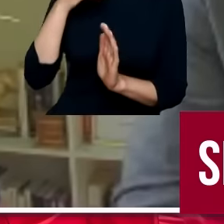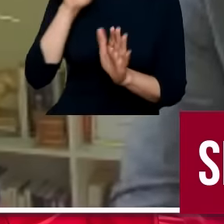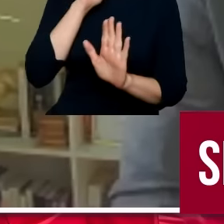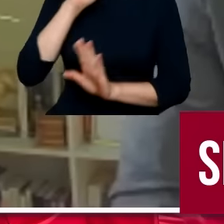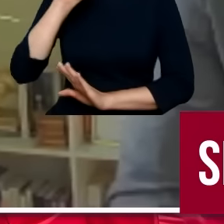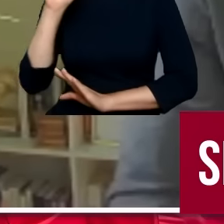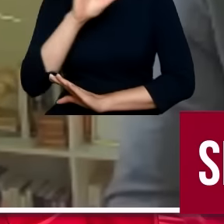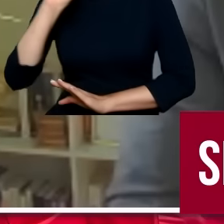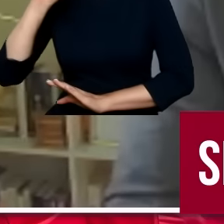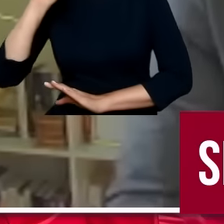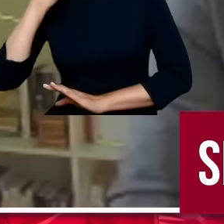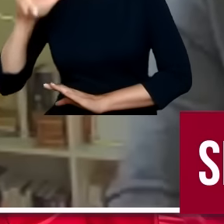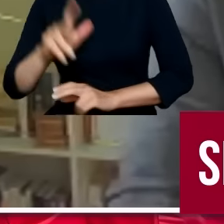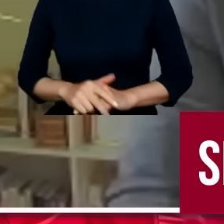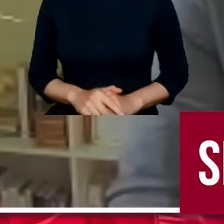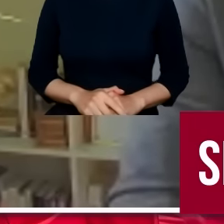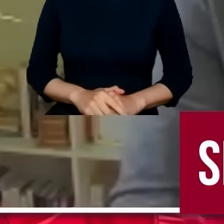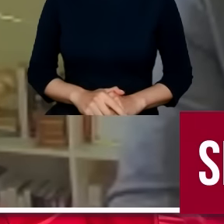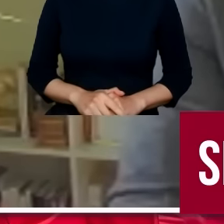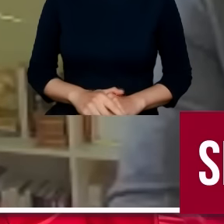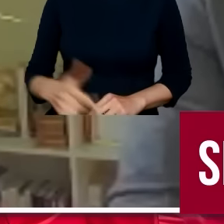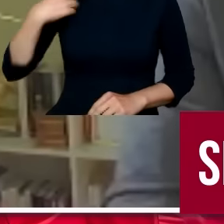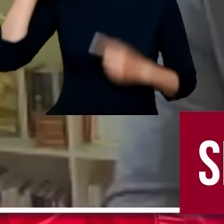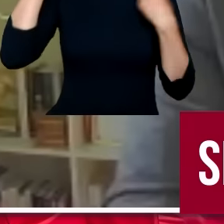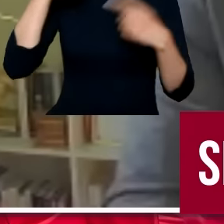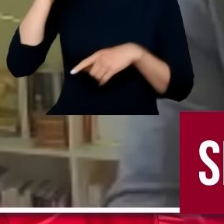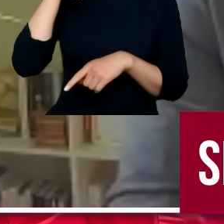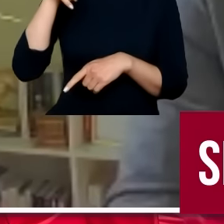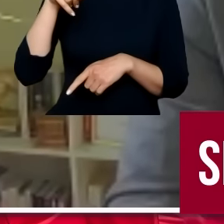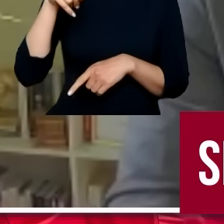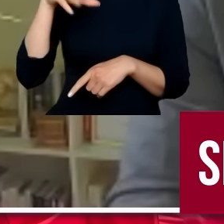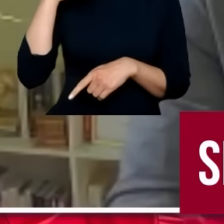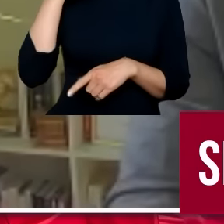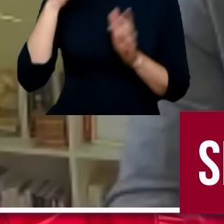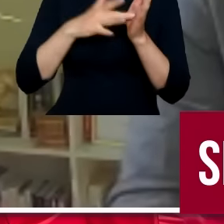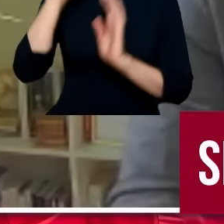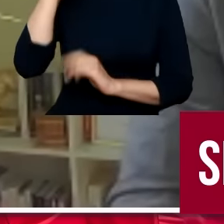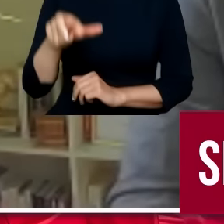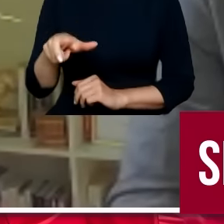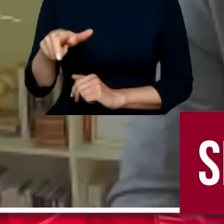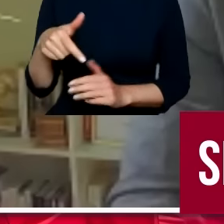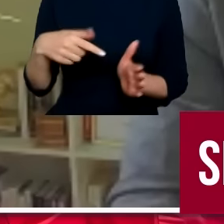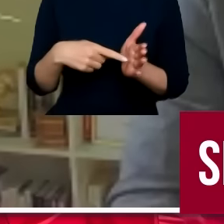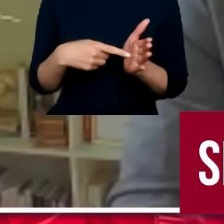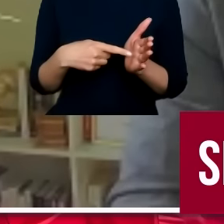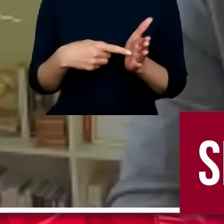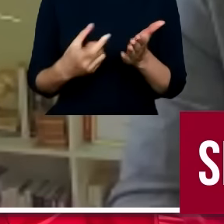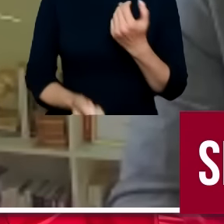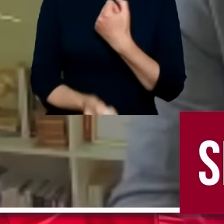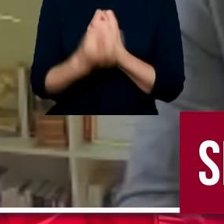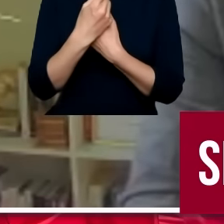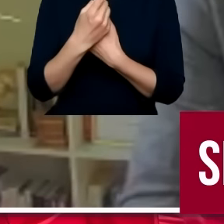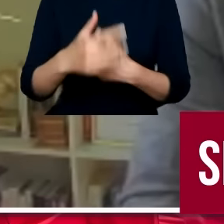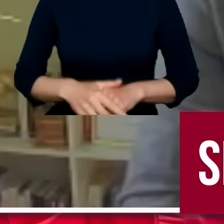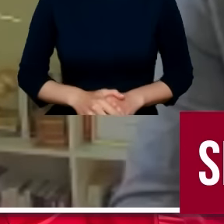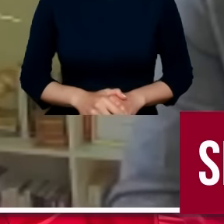krótko Nie no to co usłyszeliśmy z ust z ust Donalda Tuska to było coś nieprawdopodobnego i ja to już mówiłem